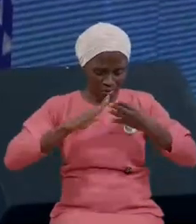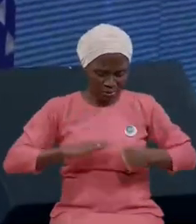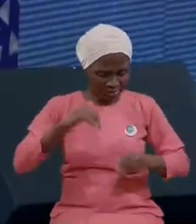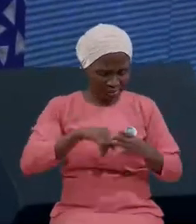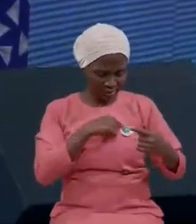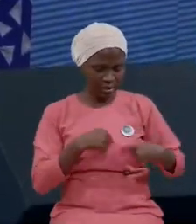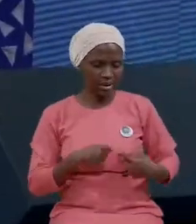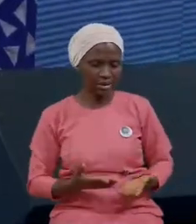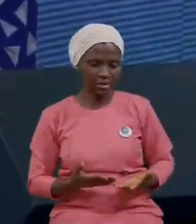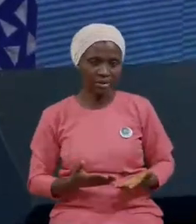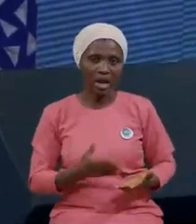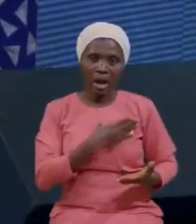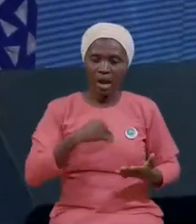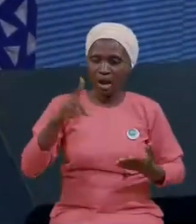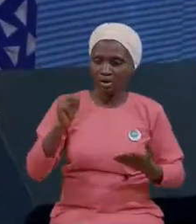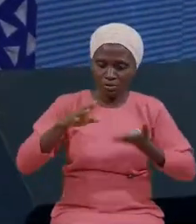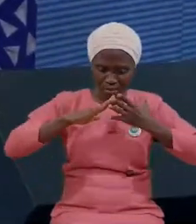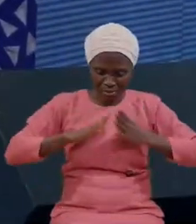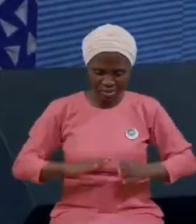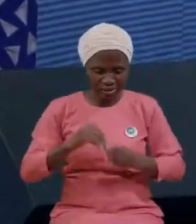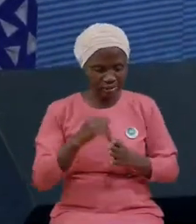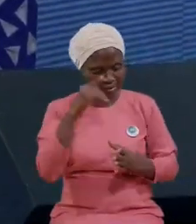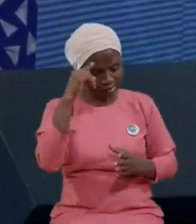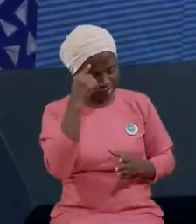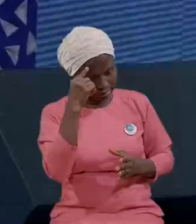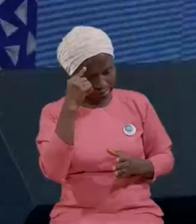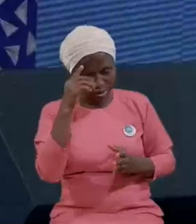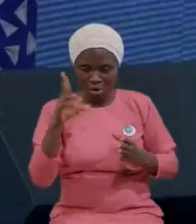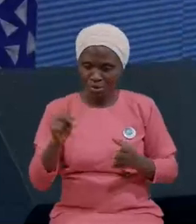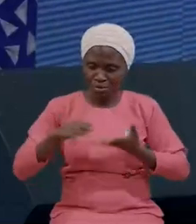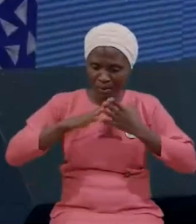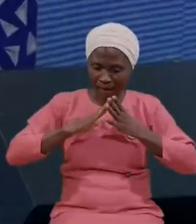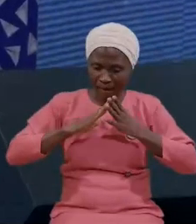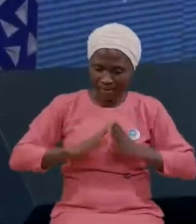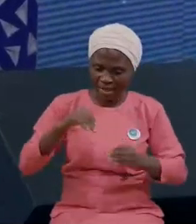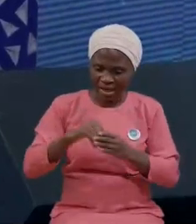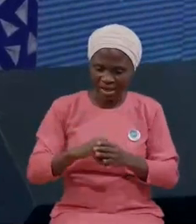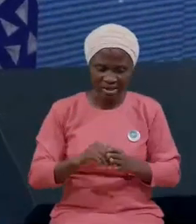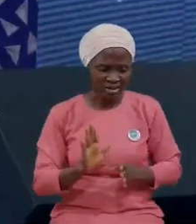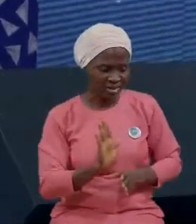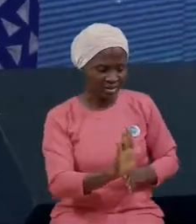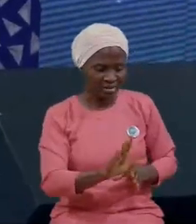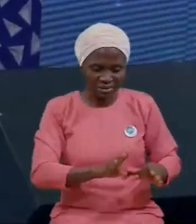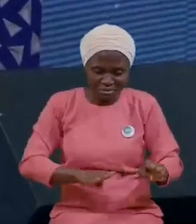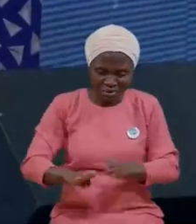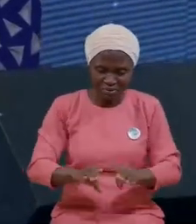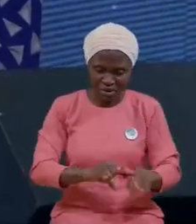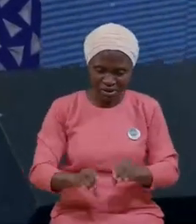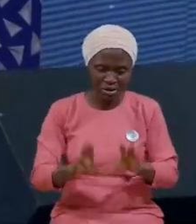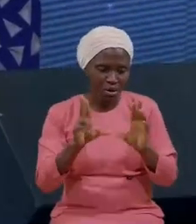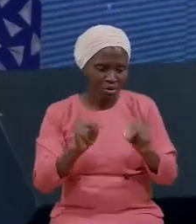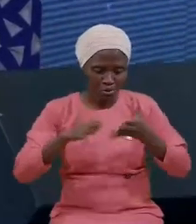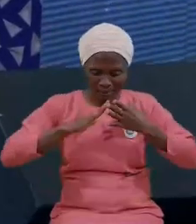n'y a pas de paix dans ses pensées, il n'y a pas de paix dans ses actions, il n'y a pas de paix dans